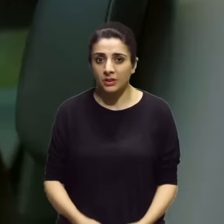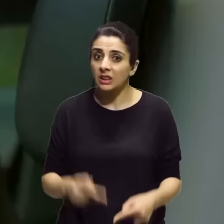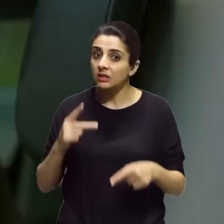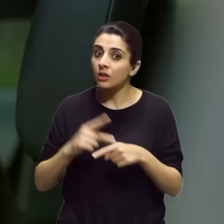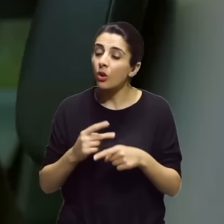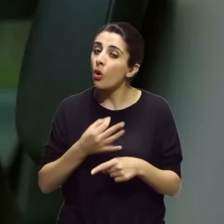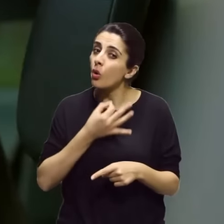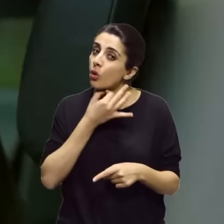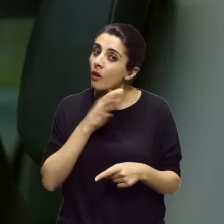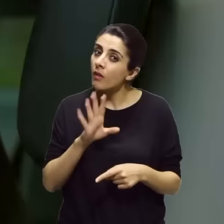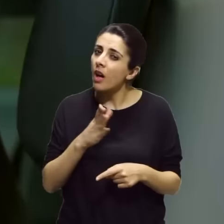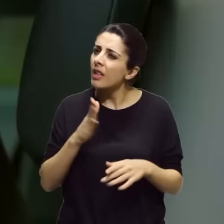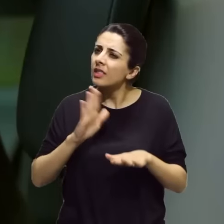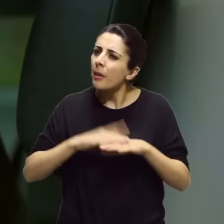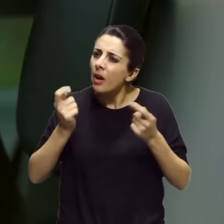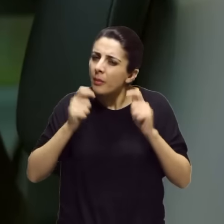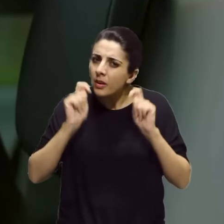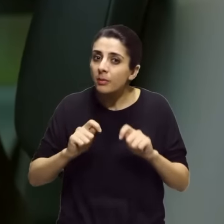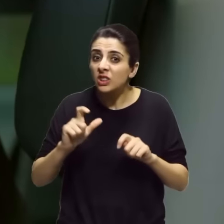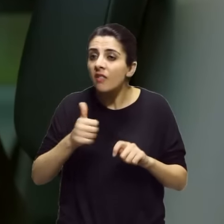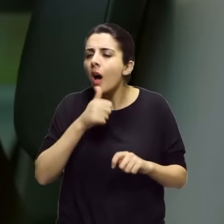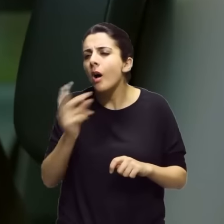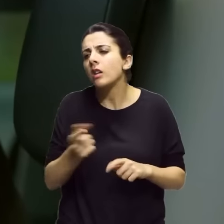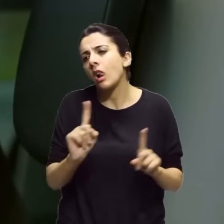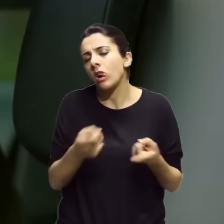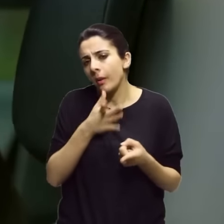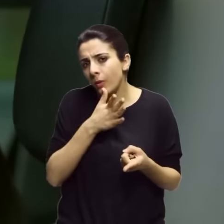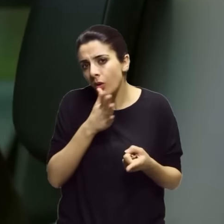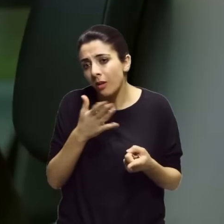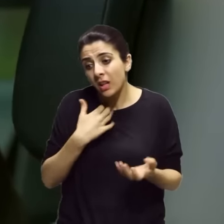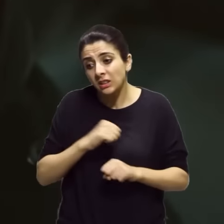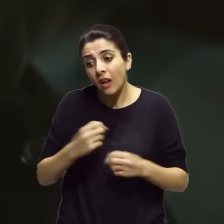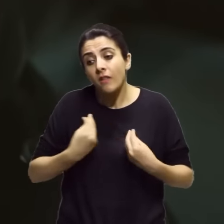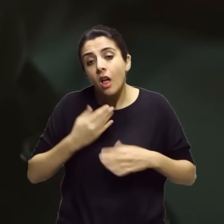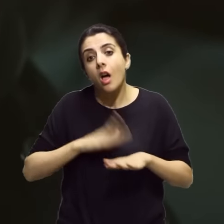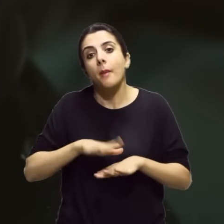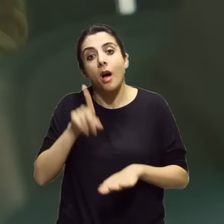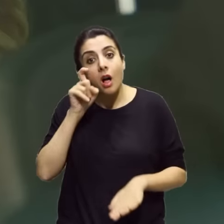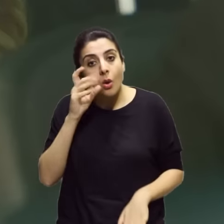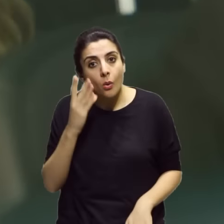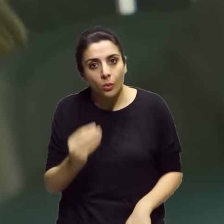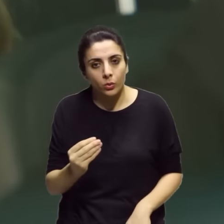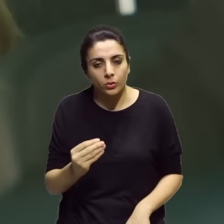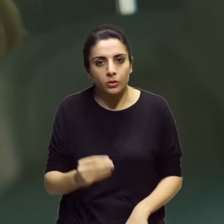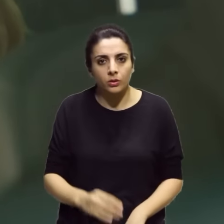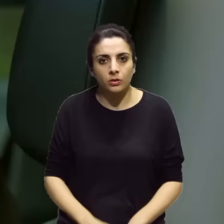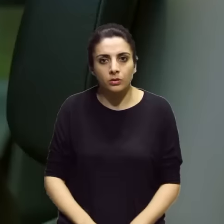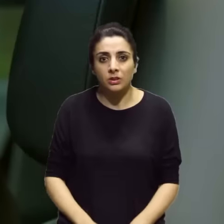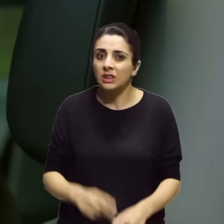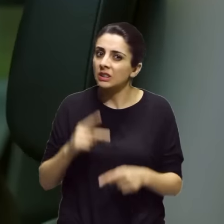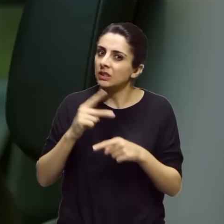Zeyno, gözünü seveyim. Ne yaparsan yap Cevdet abiden kurtulamazsın biliyorsun. Bizi yakma. Akıllı ol Zeyno.